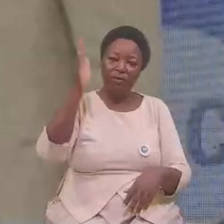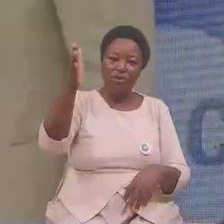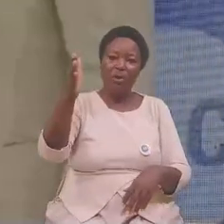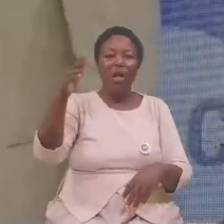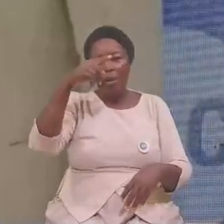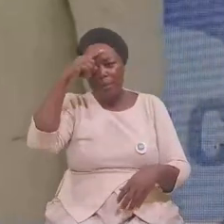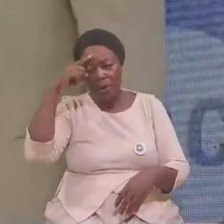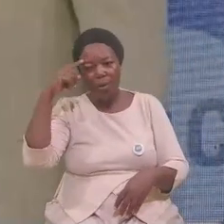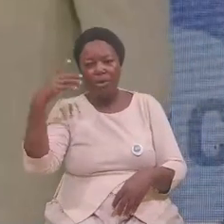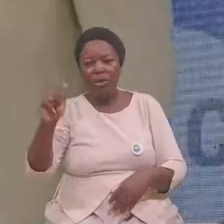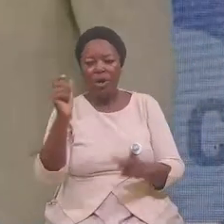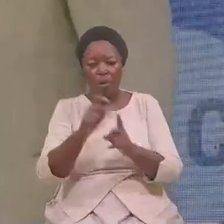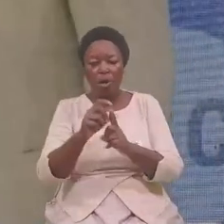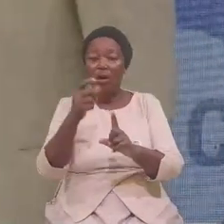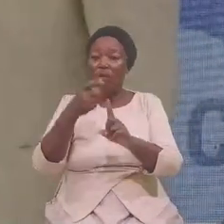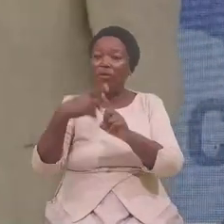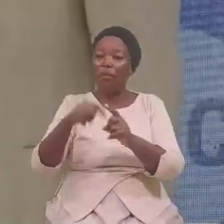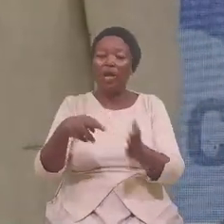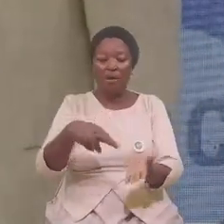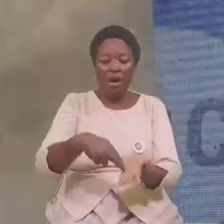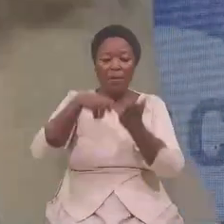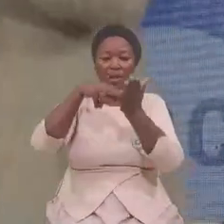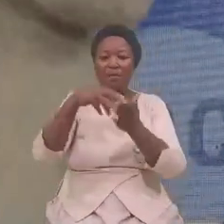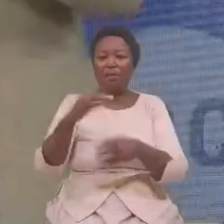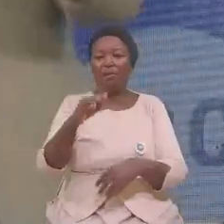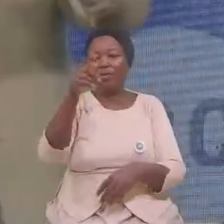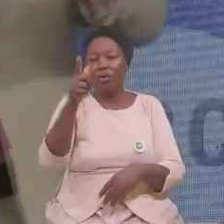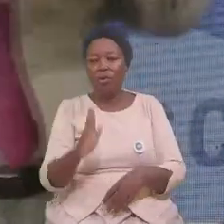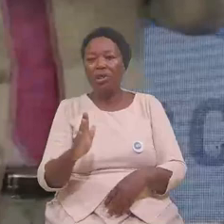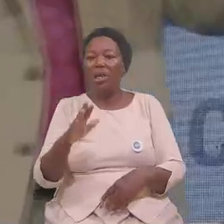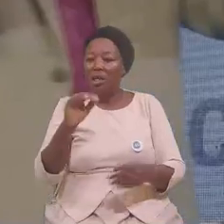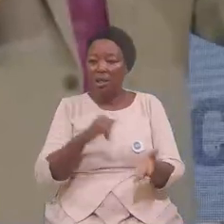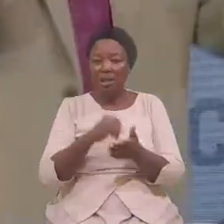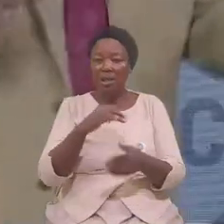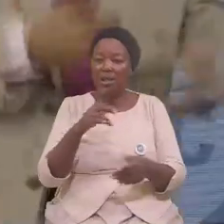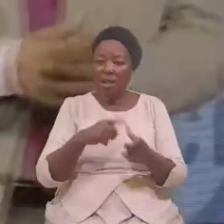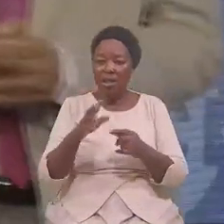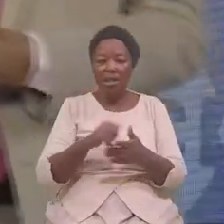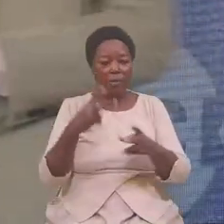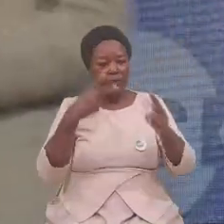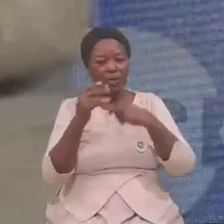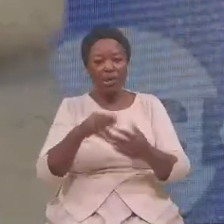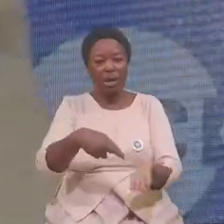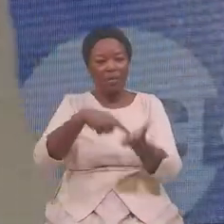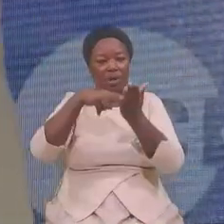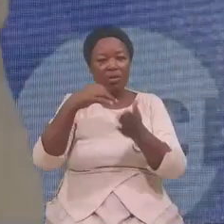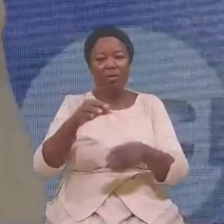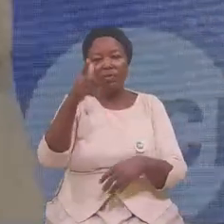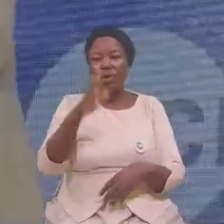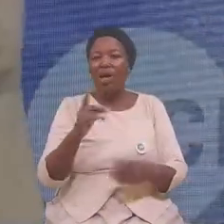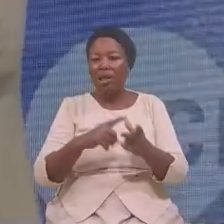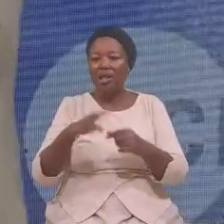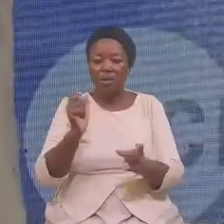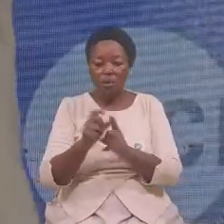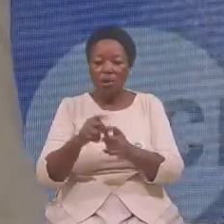Parce que la parole du représentant de Dieu, le prophète était le représentant de Dieu et la parole est sortie de